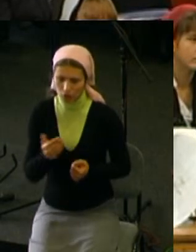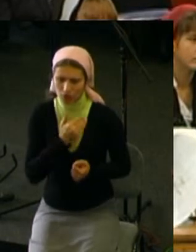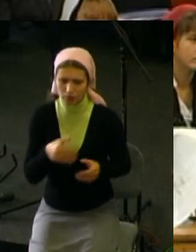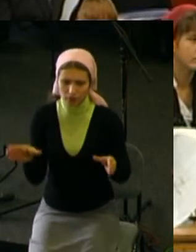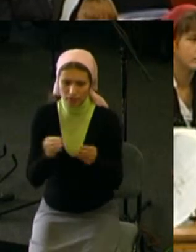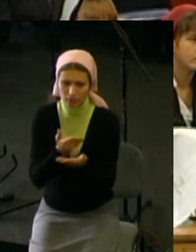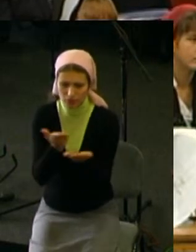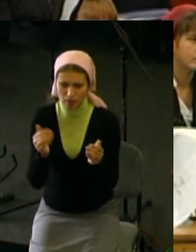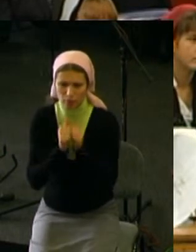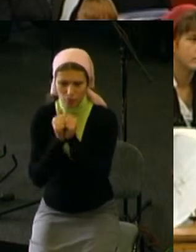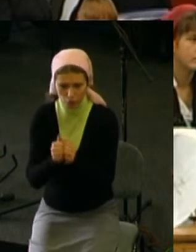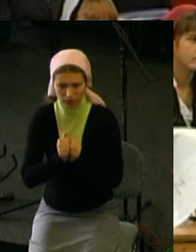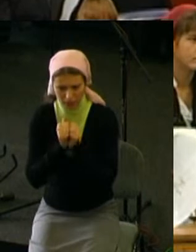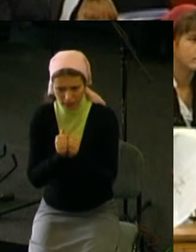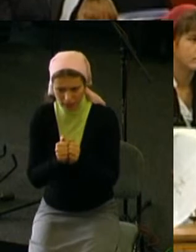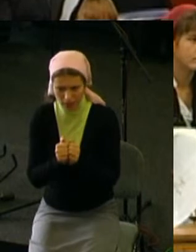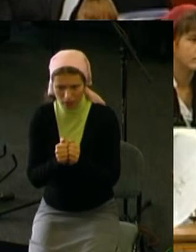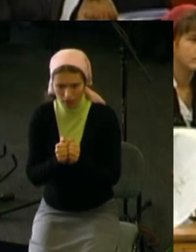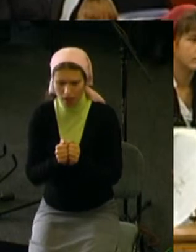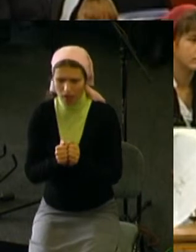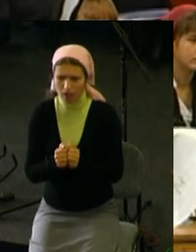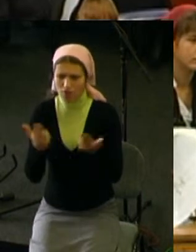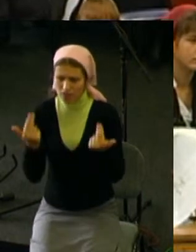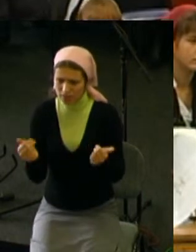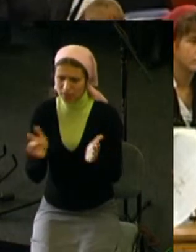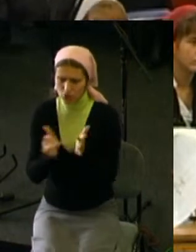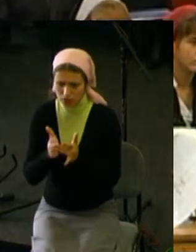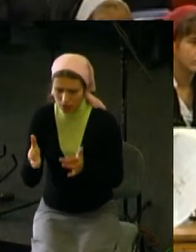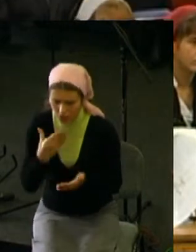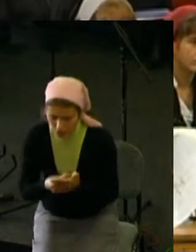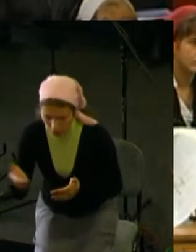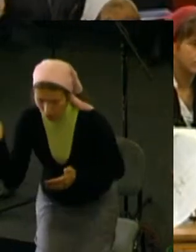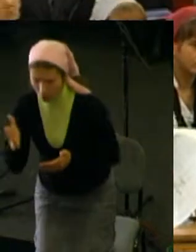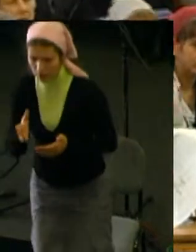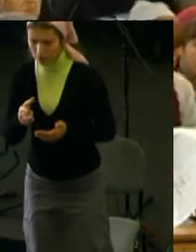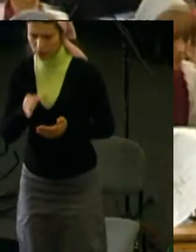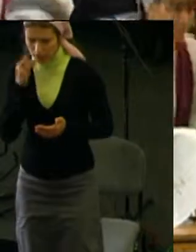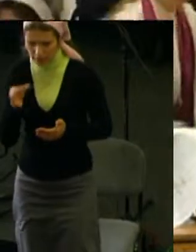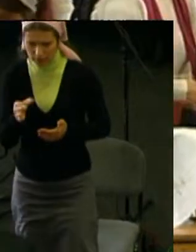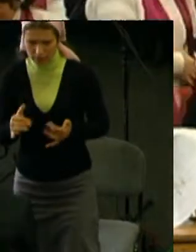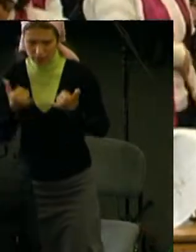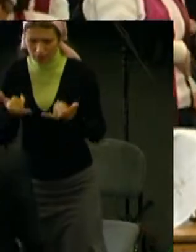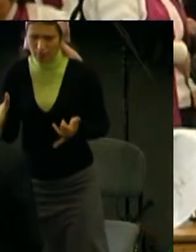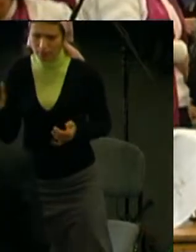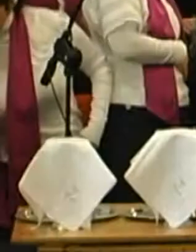Я хотів би разом з вами помолитися визнати Ісуса Христа своїм Господом і сказати Ти для мене зробив